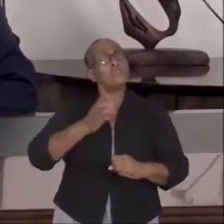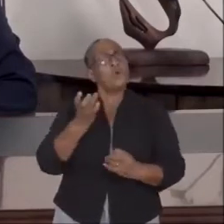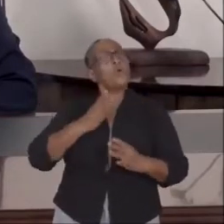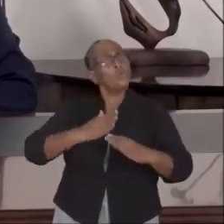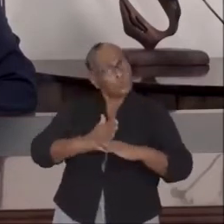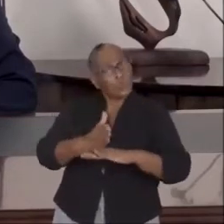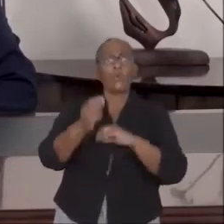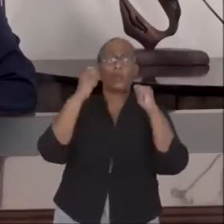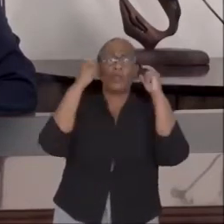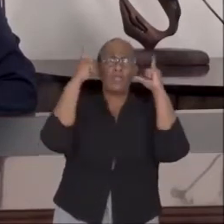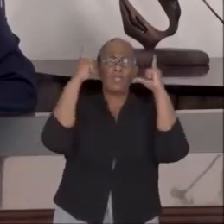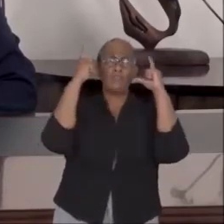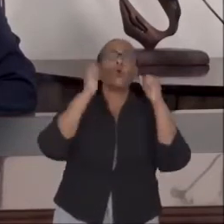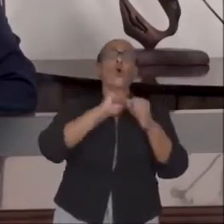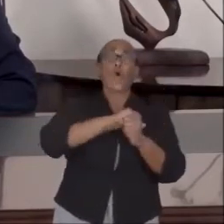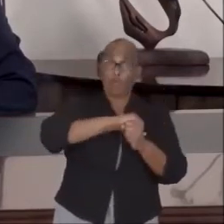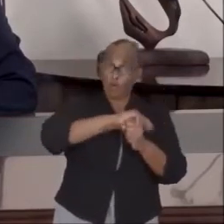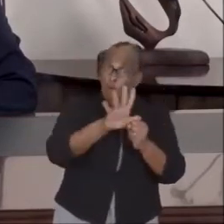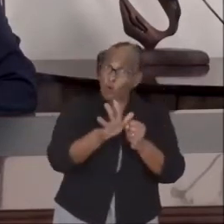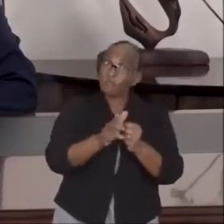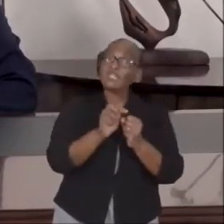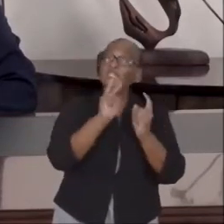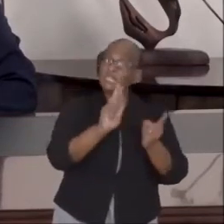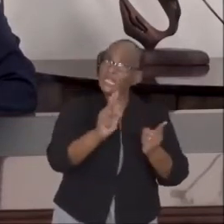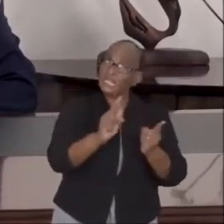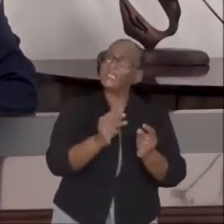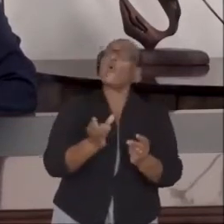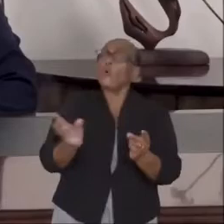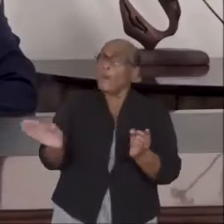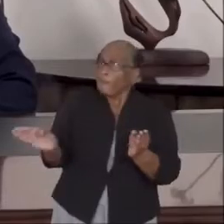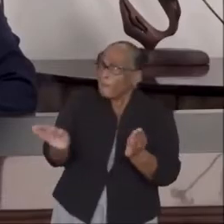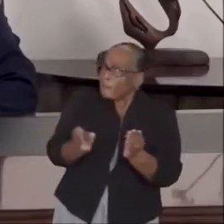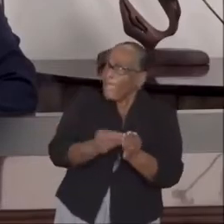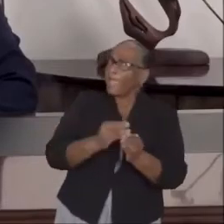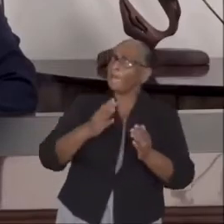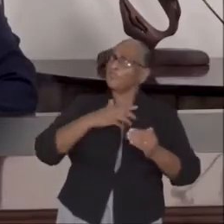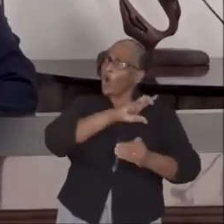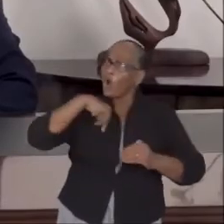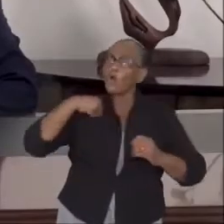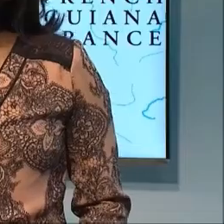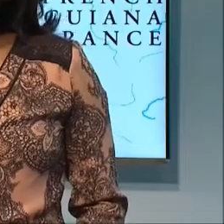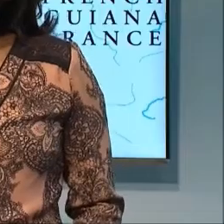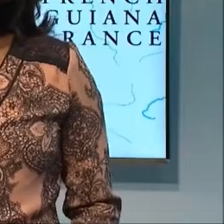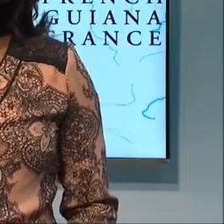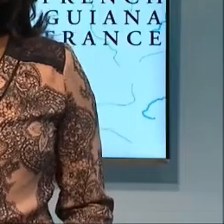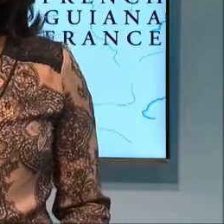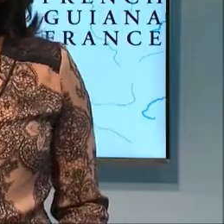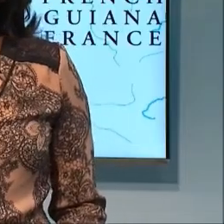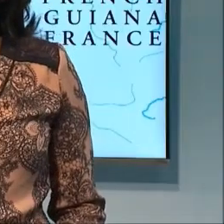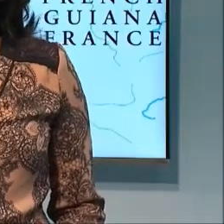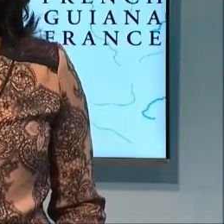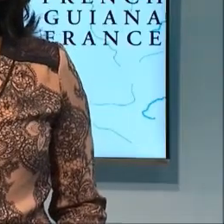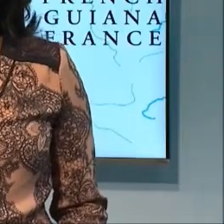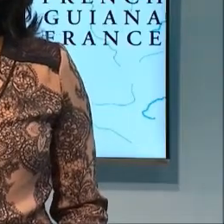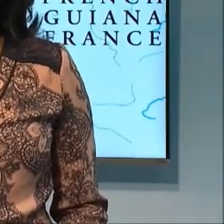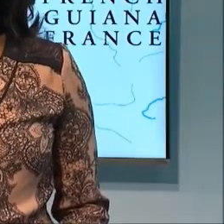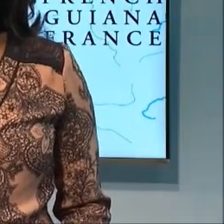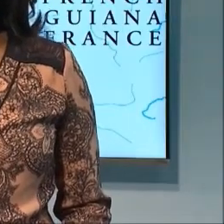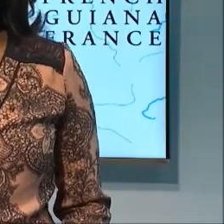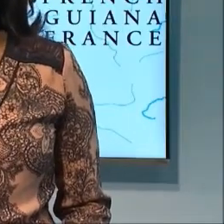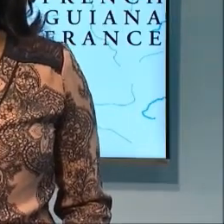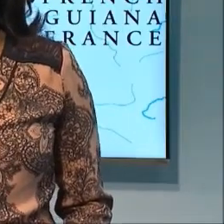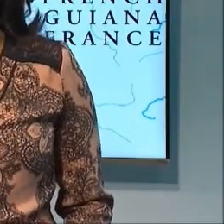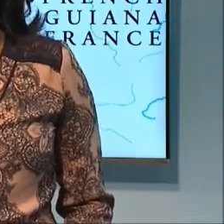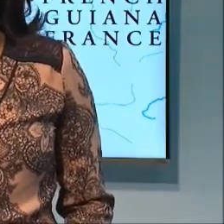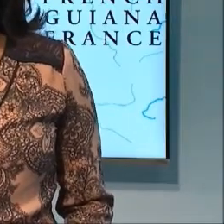door te gaan met het leven waar COVID-19 ook een deel van uitmaakt. President Chandrika Persat Santokhi die